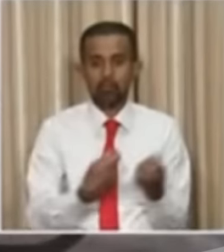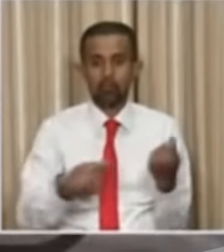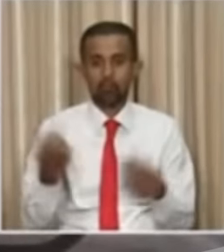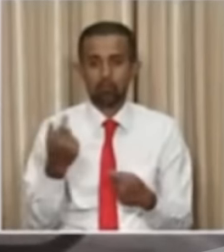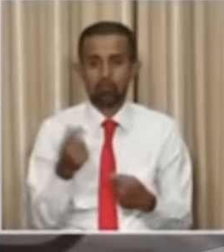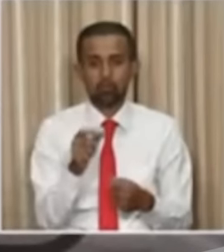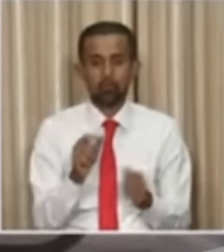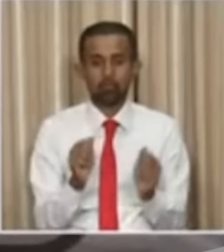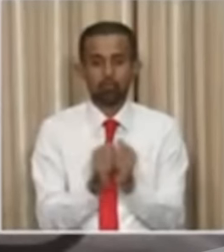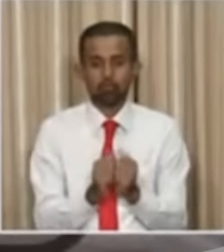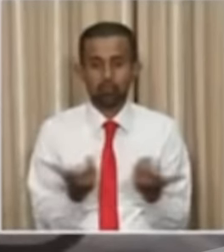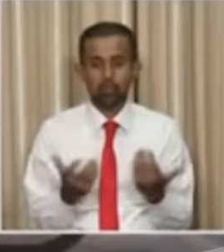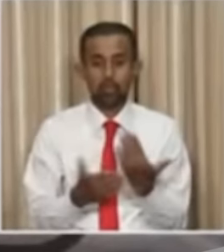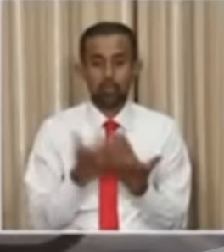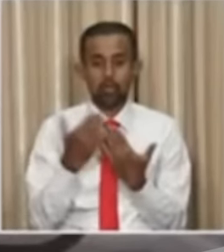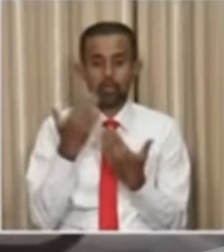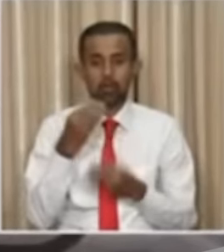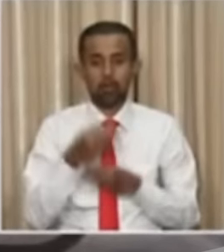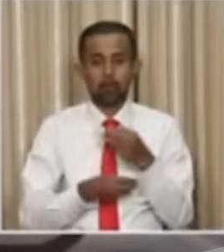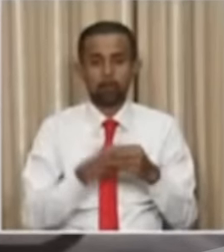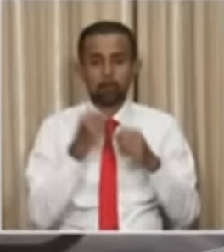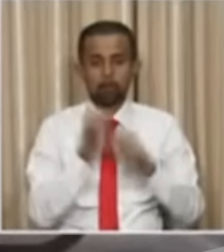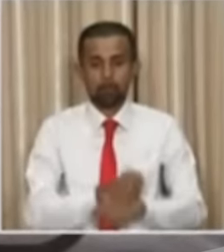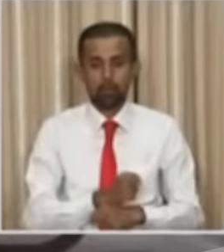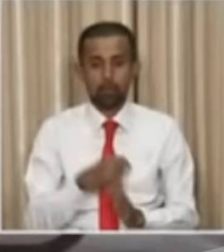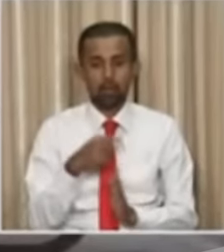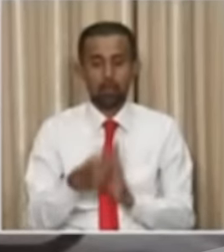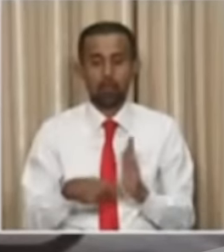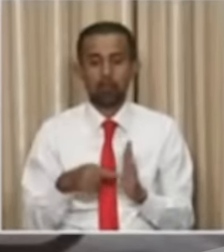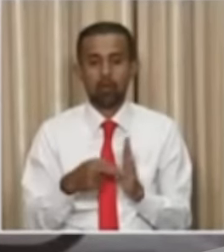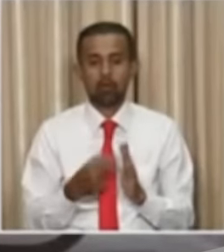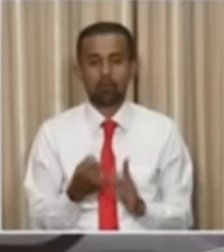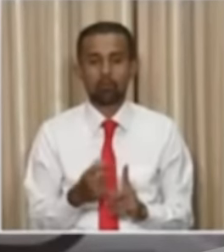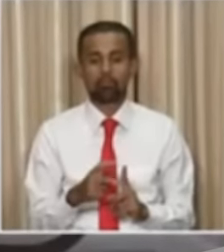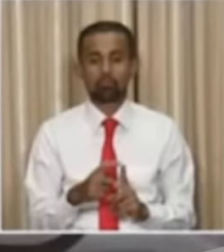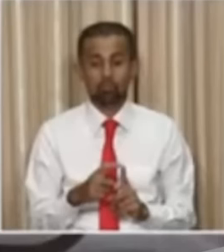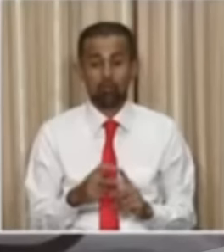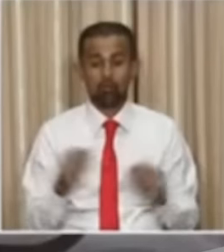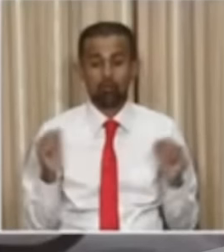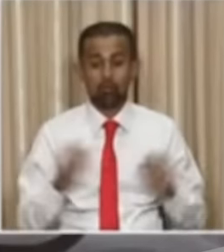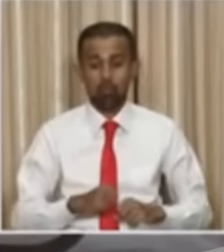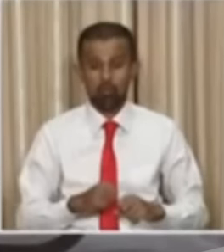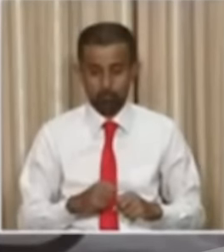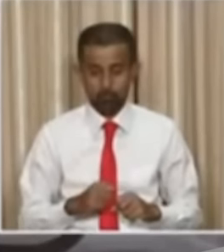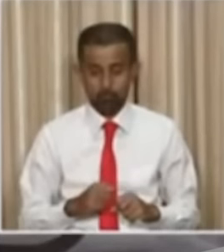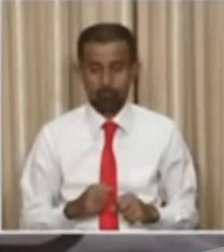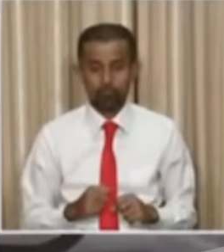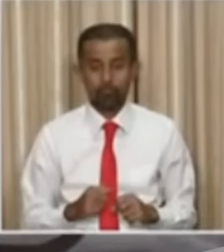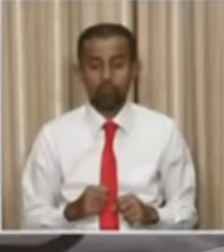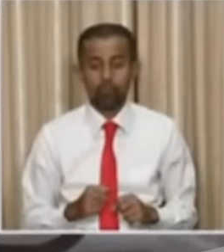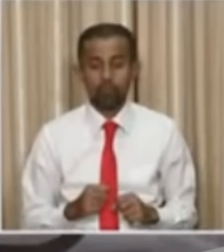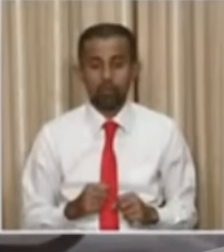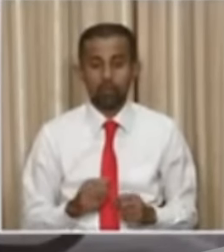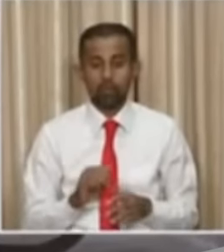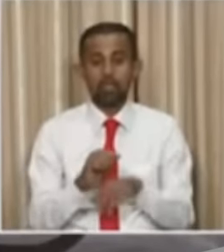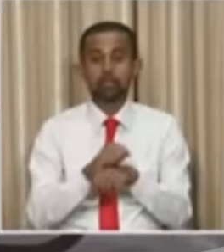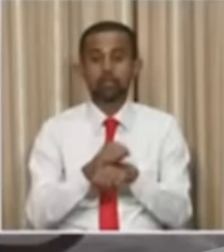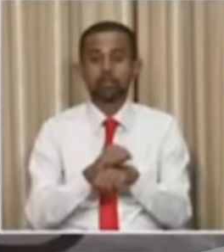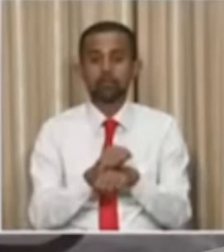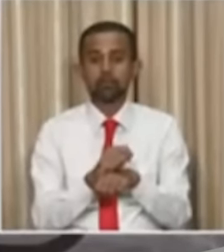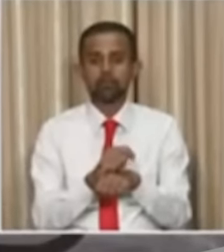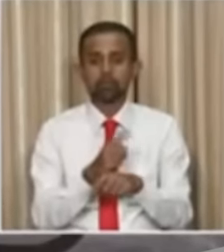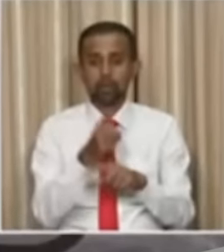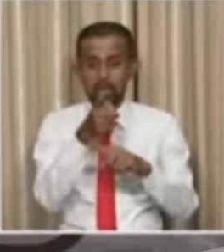නැ. ඉදිකිරීම කර්මාන්තේ කඩන් වැටුනම රටේ ආර්ථිකයේ බරපතල විදිහට කඩන් වැටෙනවා. අද සබන් කෑල්ල